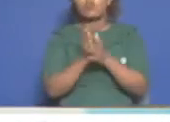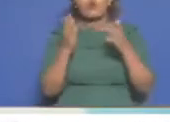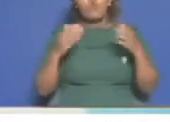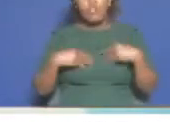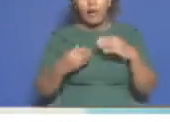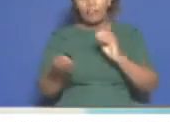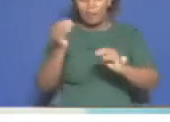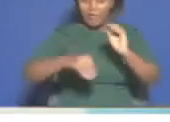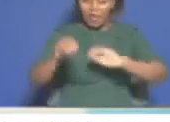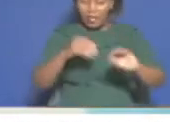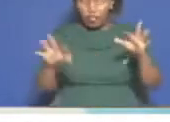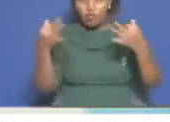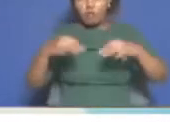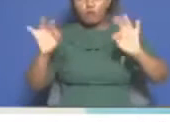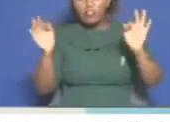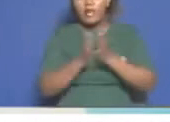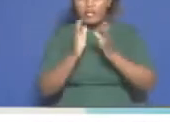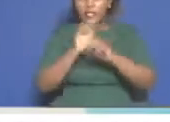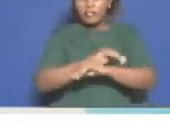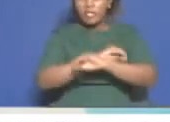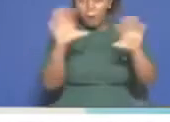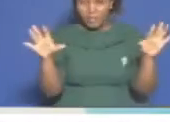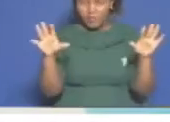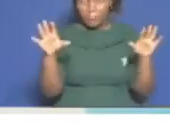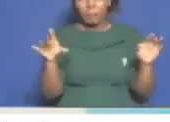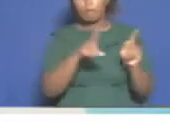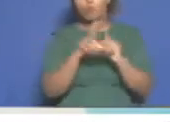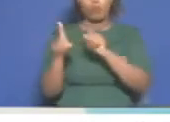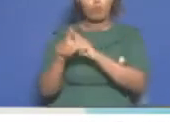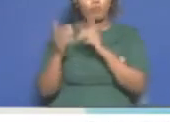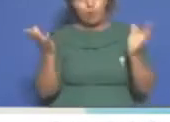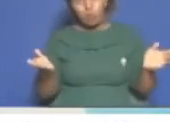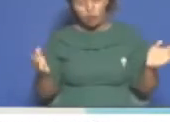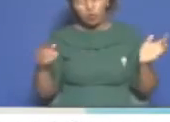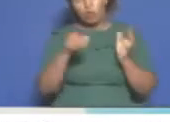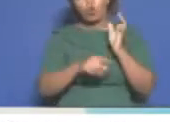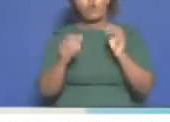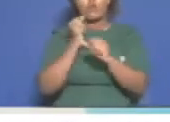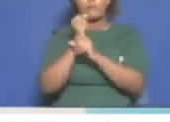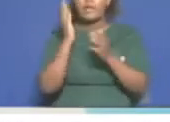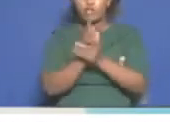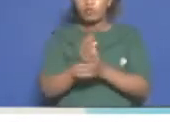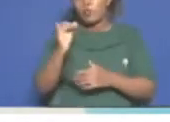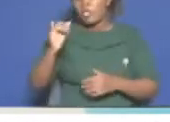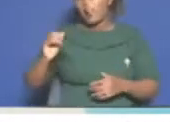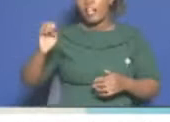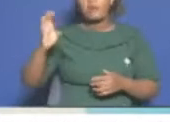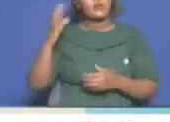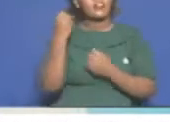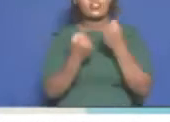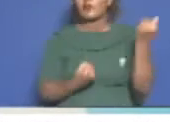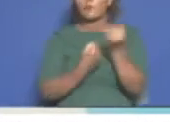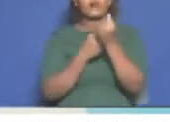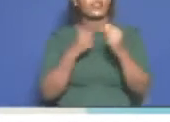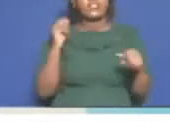kwa njia ya huru na haki. Na ya kwamba tuweze kumake sure IEBC tunaipea support yenye inahitaji